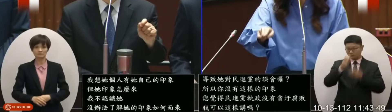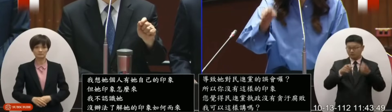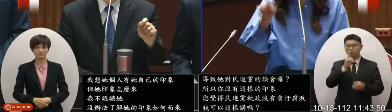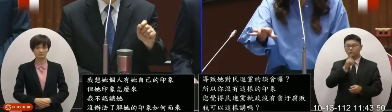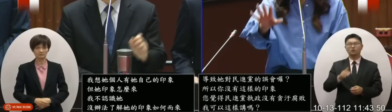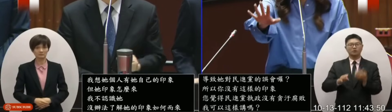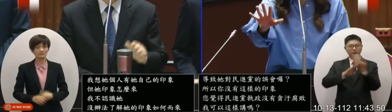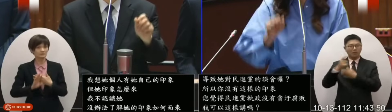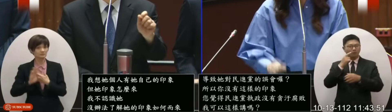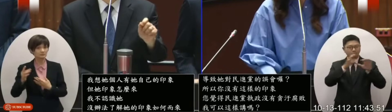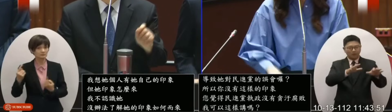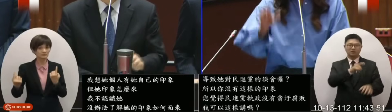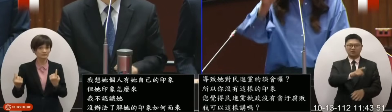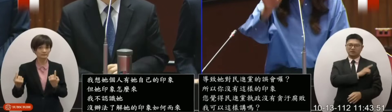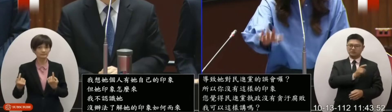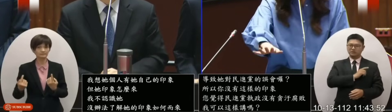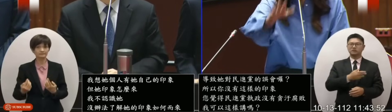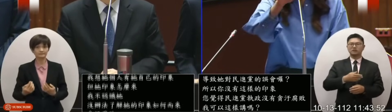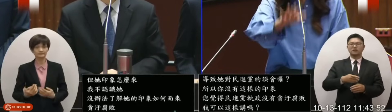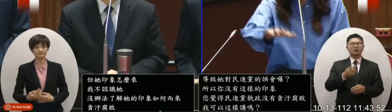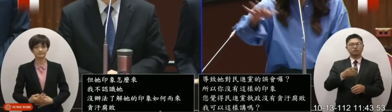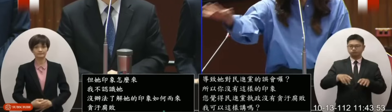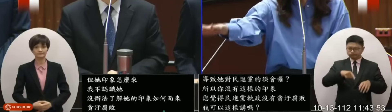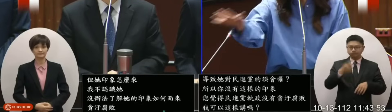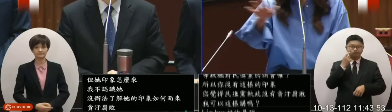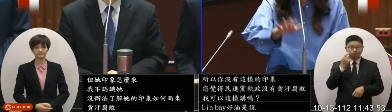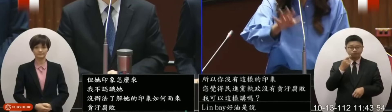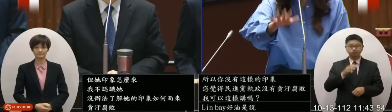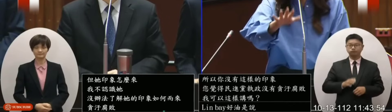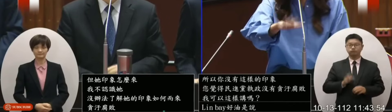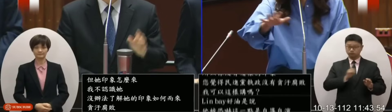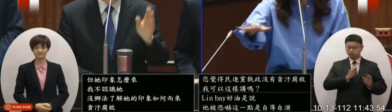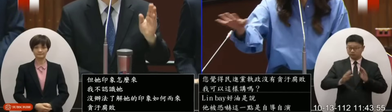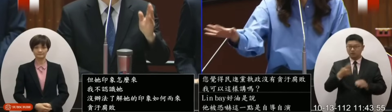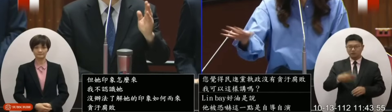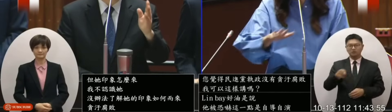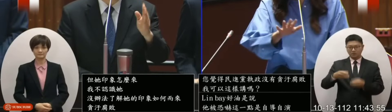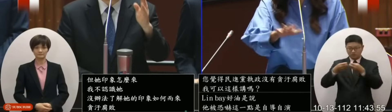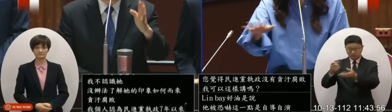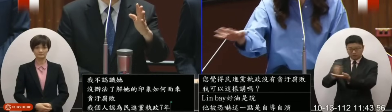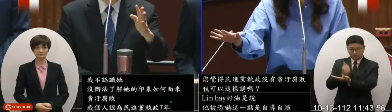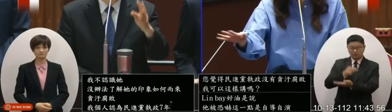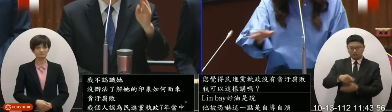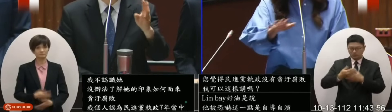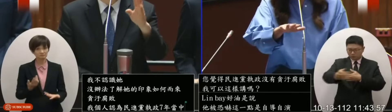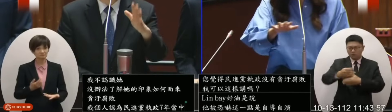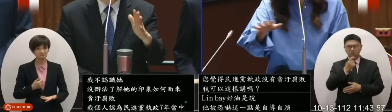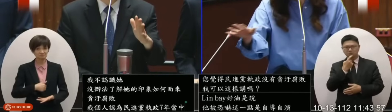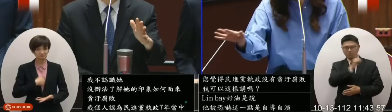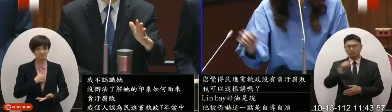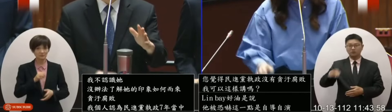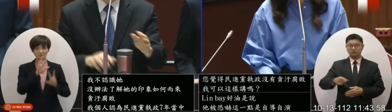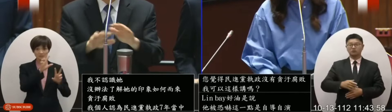导自演，大家都觉得不能接受。但对于整个购案过程、购弹过程的疑云重重， 他也